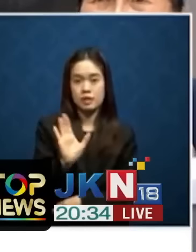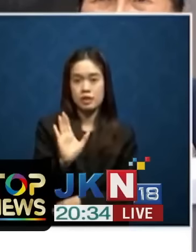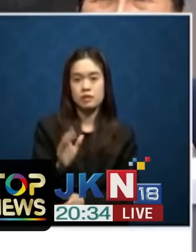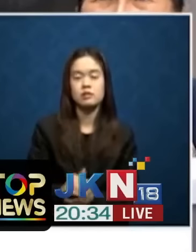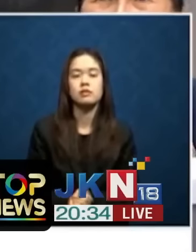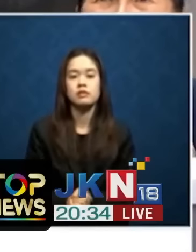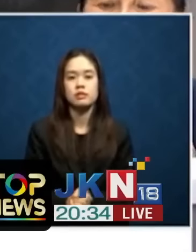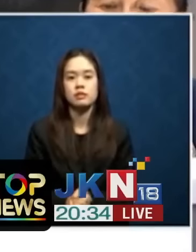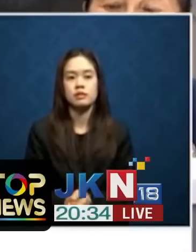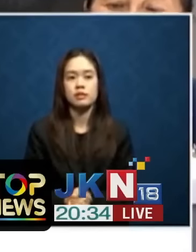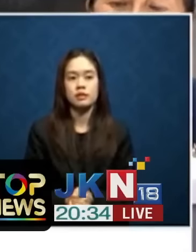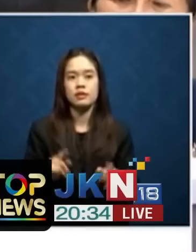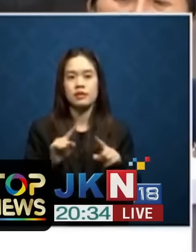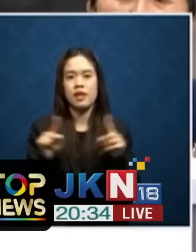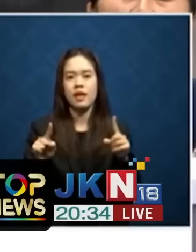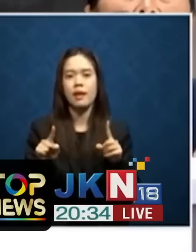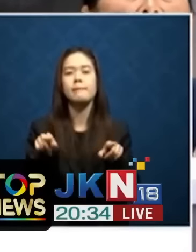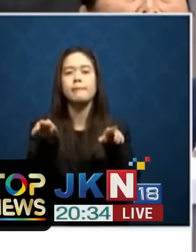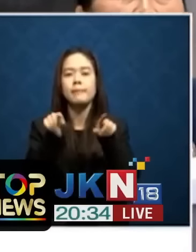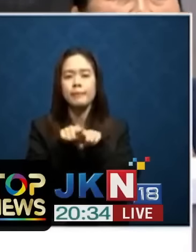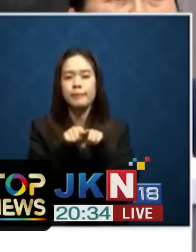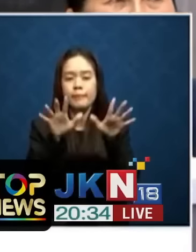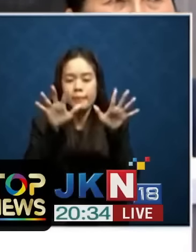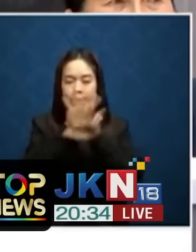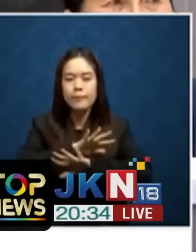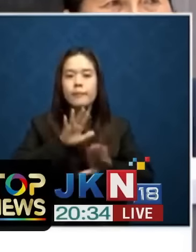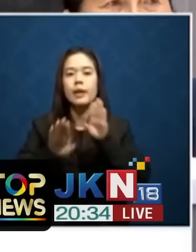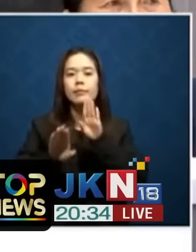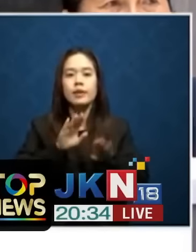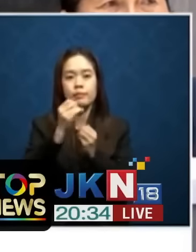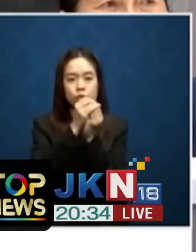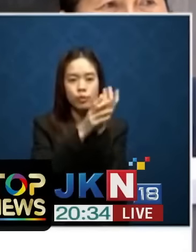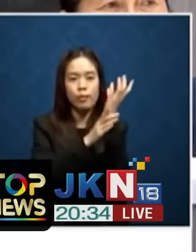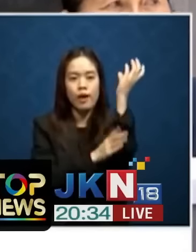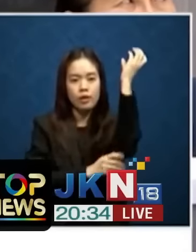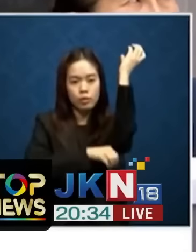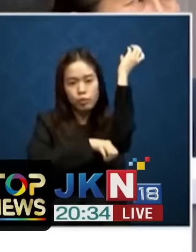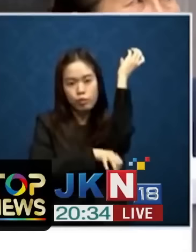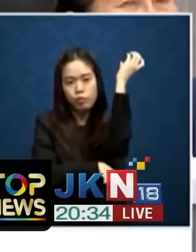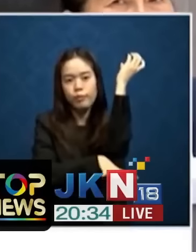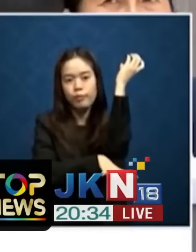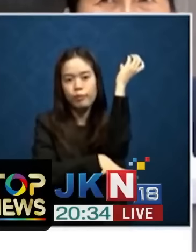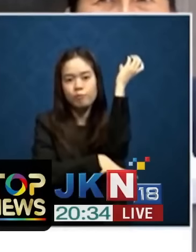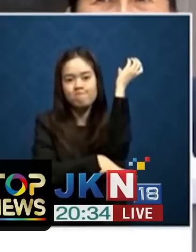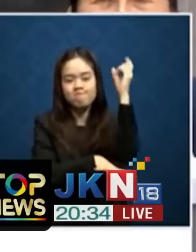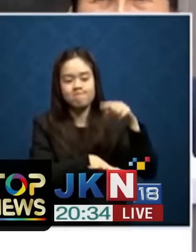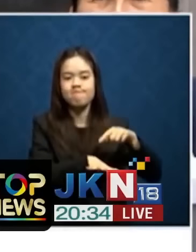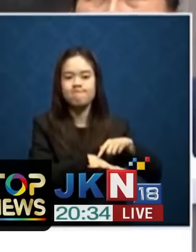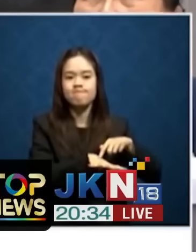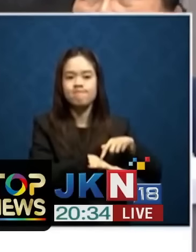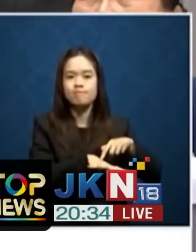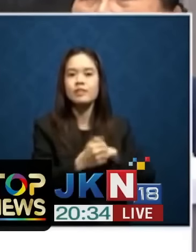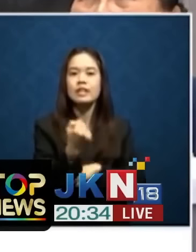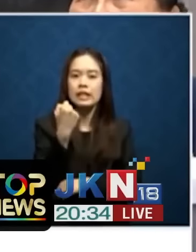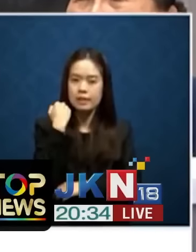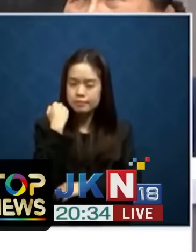นะท่านมงคลนะน้ำตาร่วงเลยท่านผู้ชมฮะเดี๋ยวจะให้ท่านได้ฟังนะครับทางด้านของส